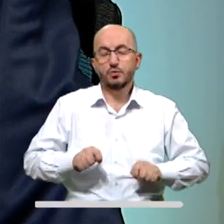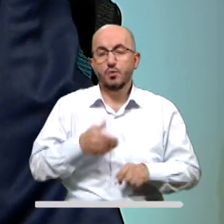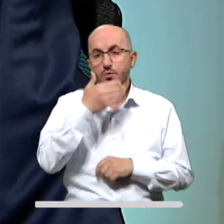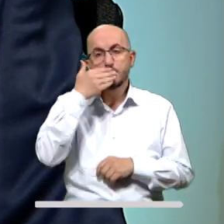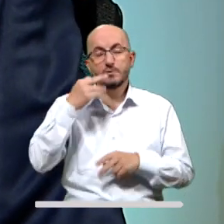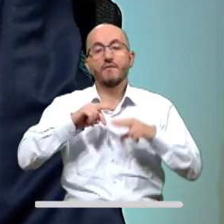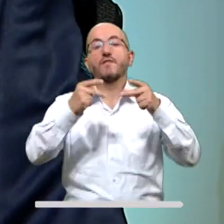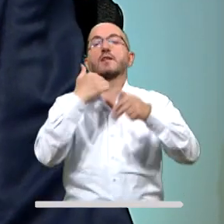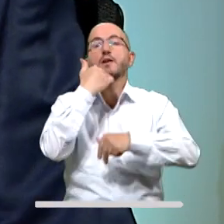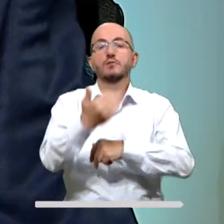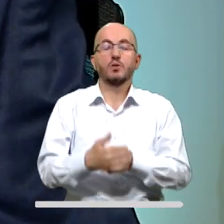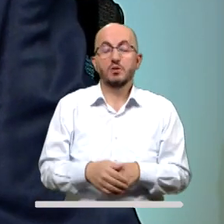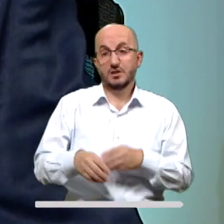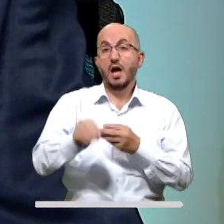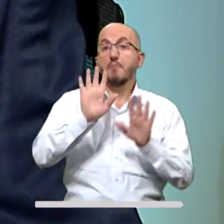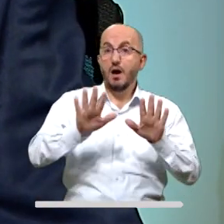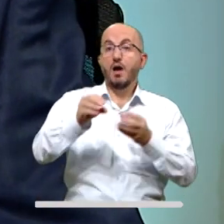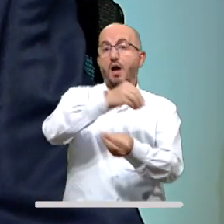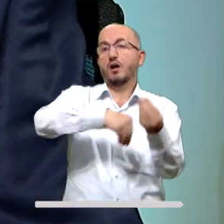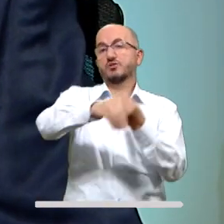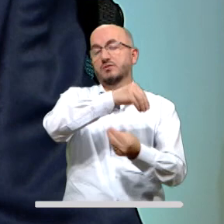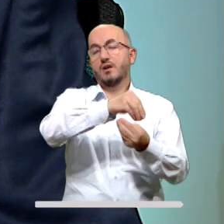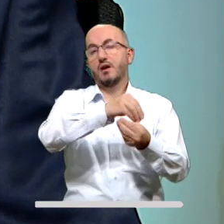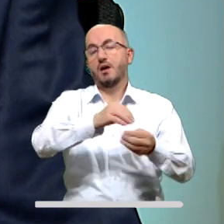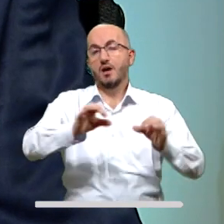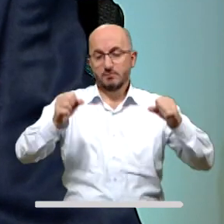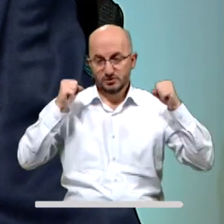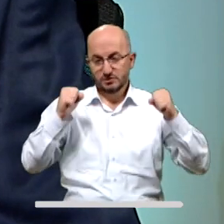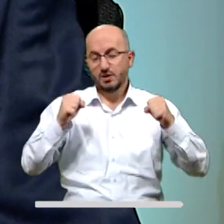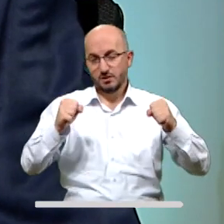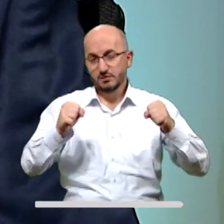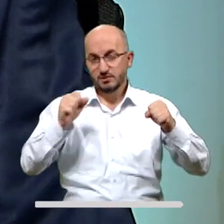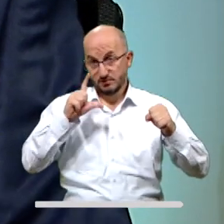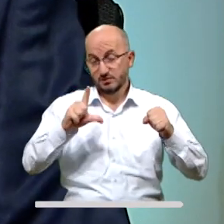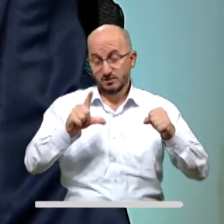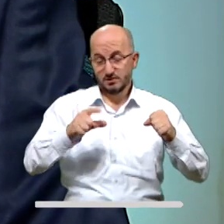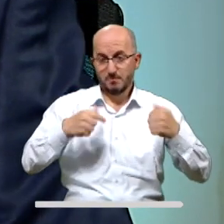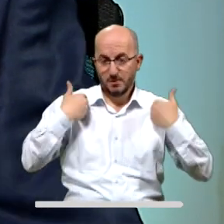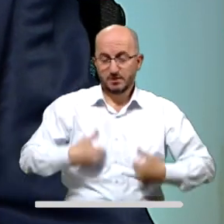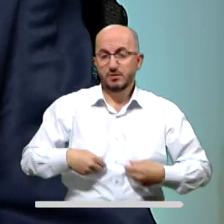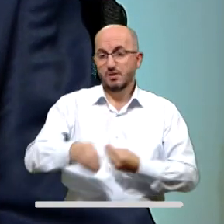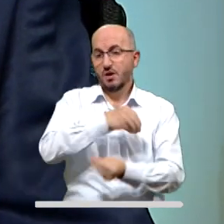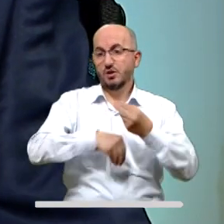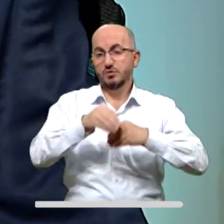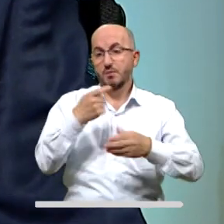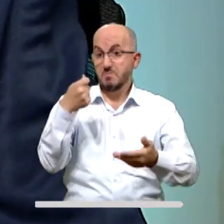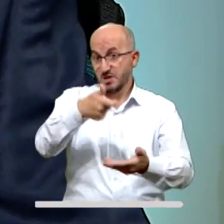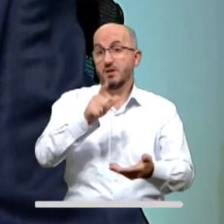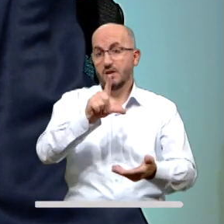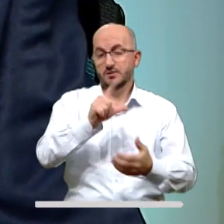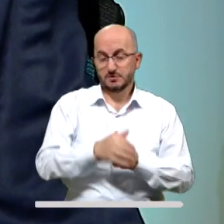Oruçta da olmaz. Ama haçta hem sağlık gerekir, insan bedenen hac yapıyor, hem de mali bir boyutu